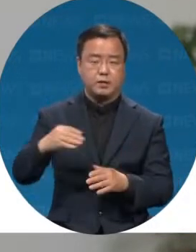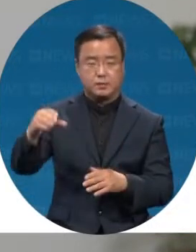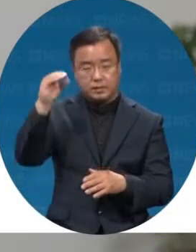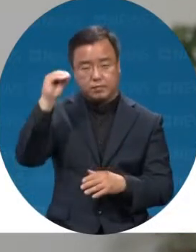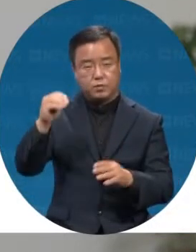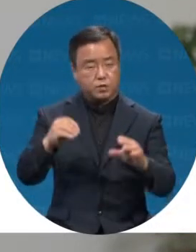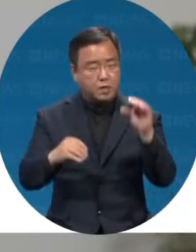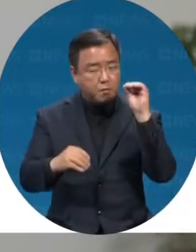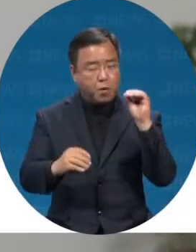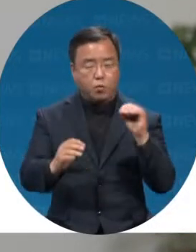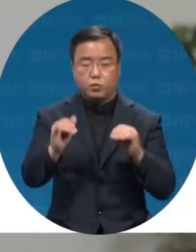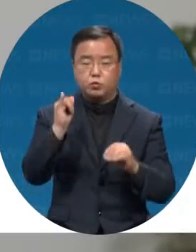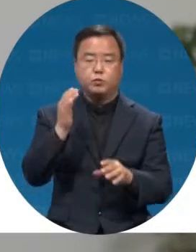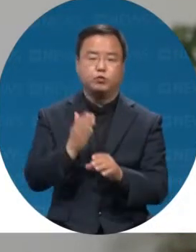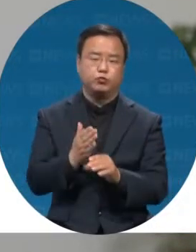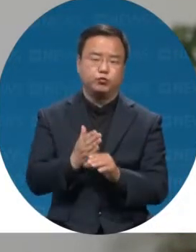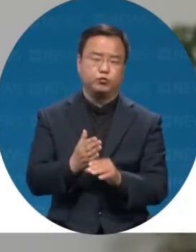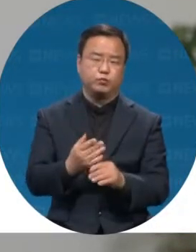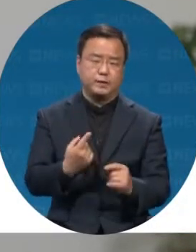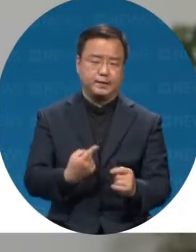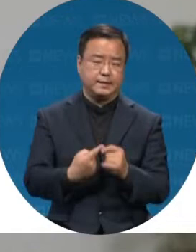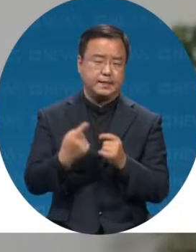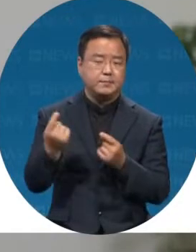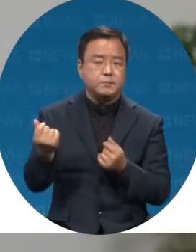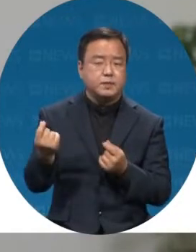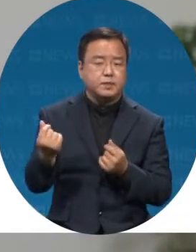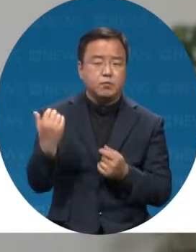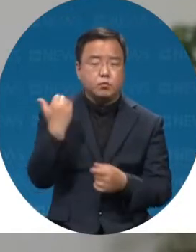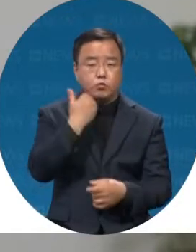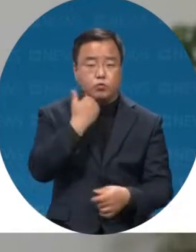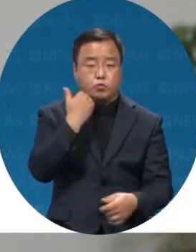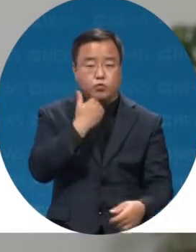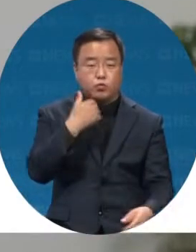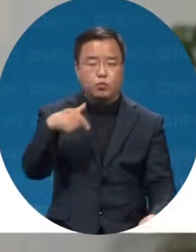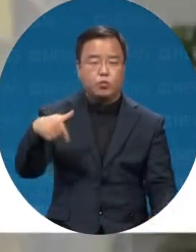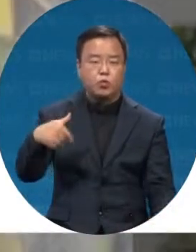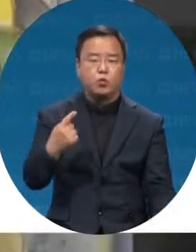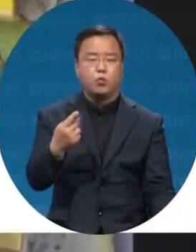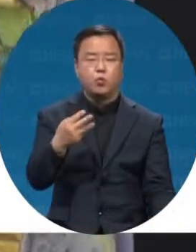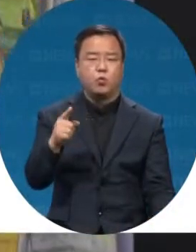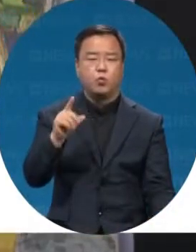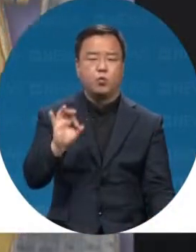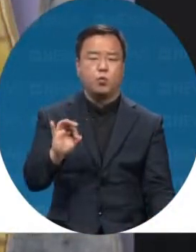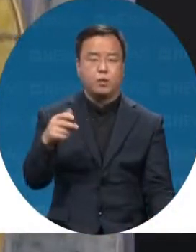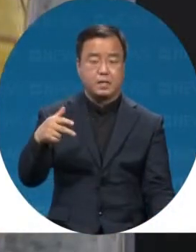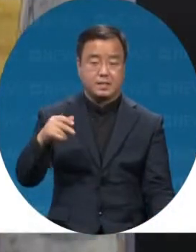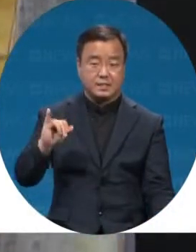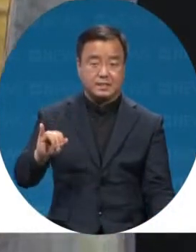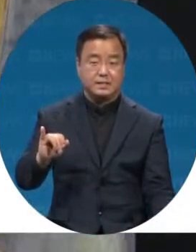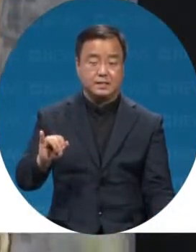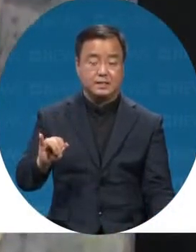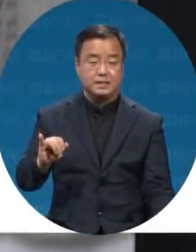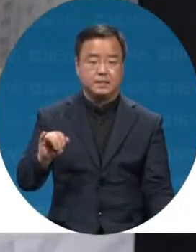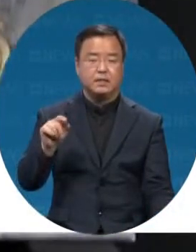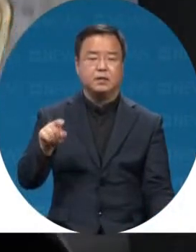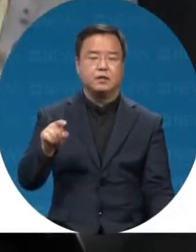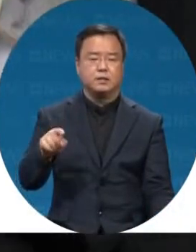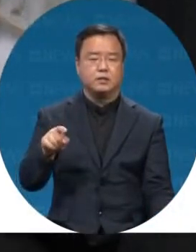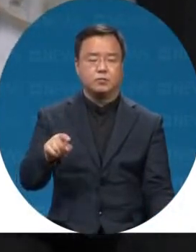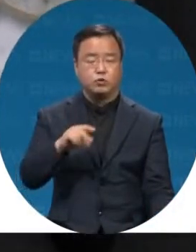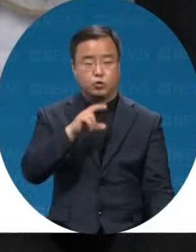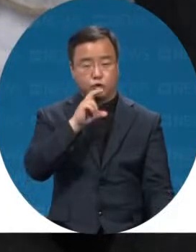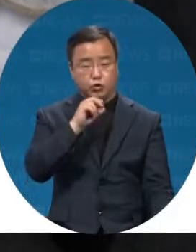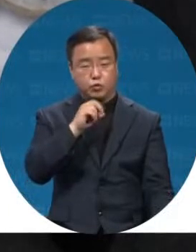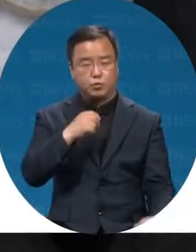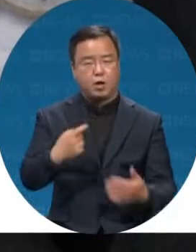한데 그 중에서도 저랑 가장 많이 닮은 그 주인공이 꼬랑지예요. 근데 사실은 꼬랑지가 이렇게